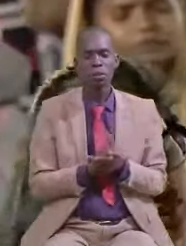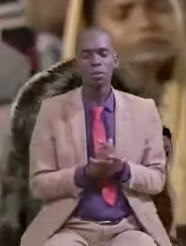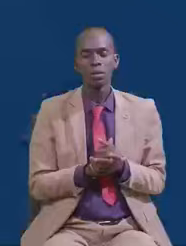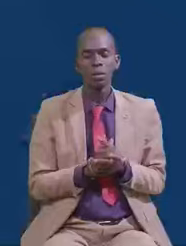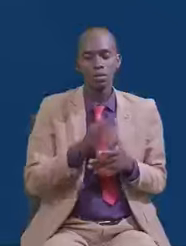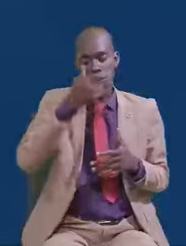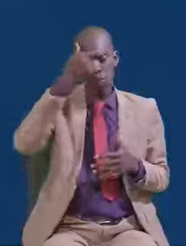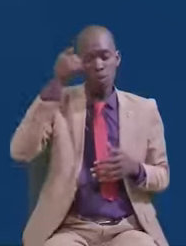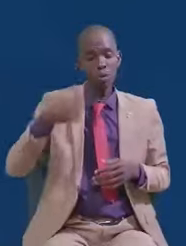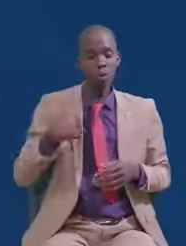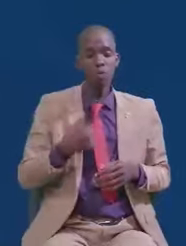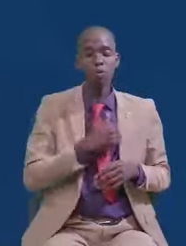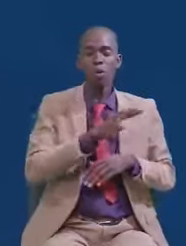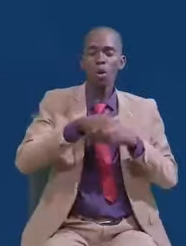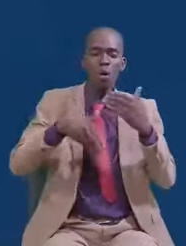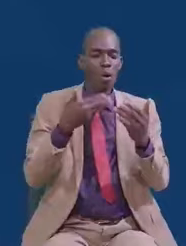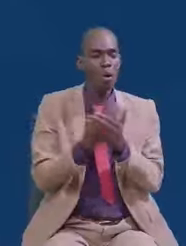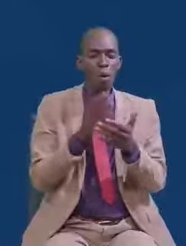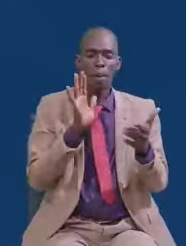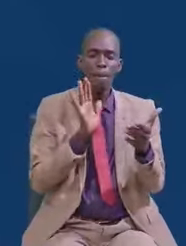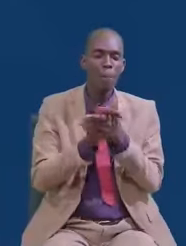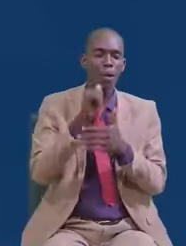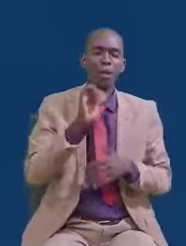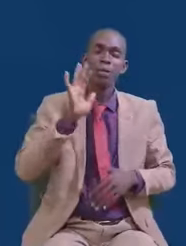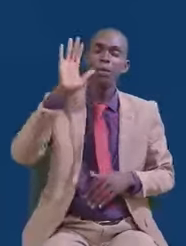Parce que nous croyons à ce qui nous a été annoncé.